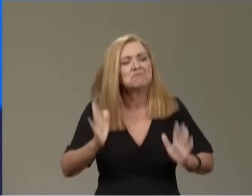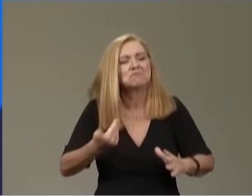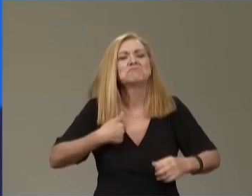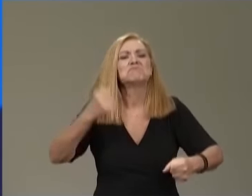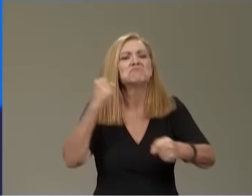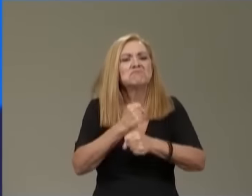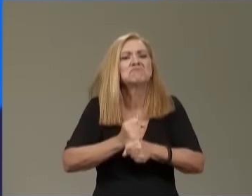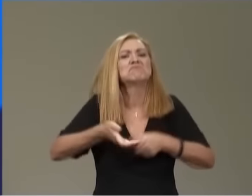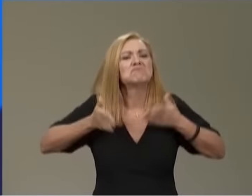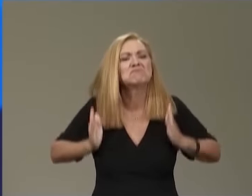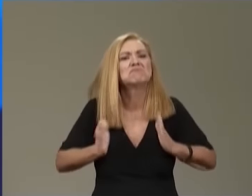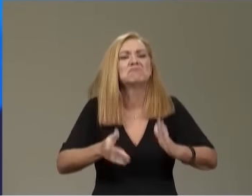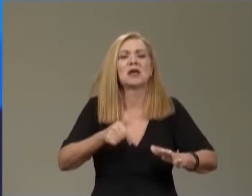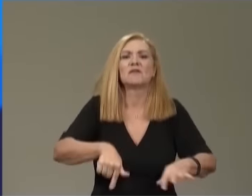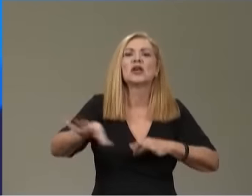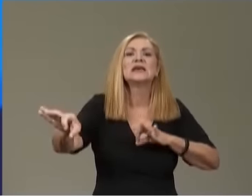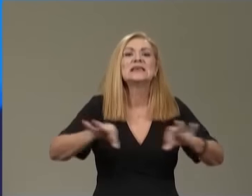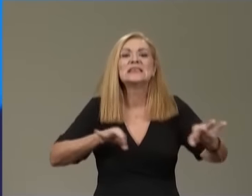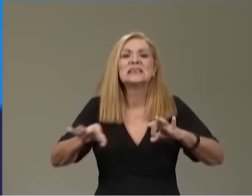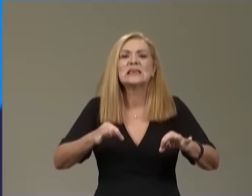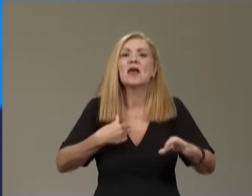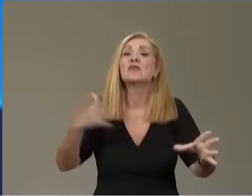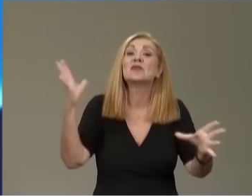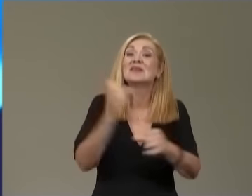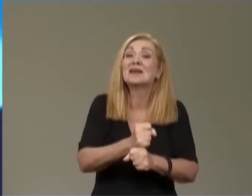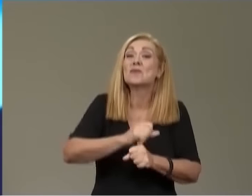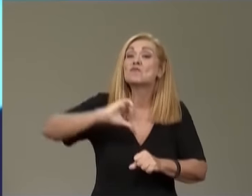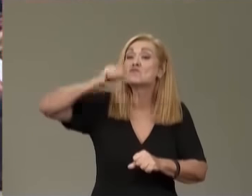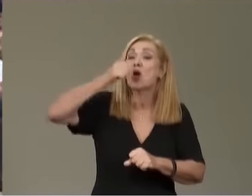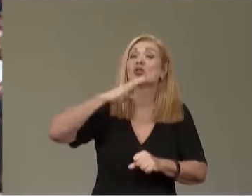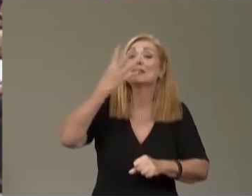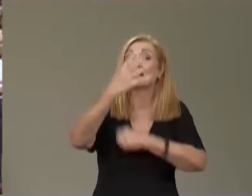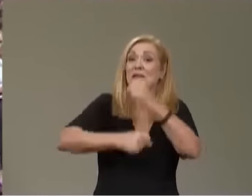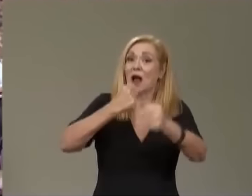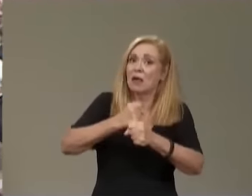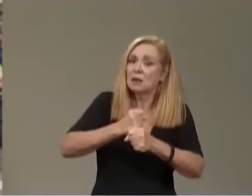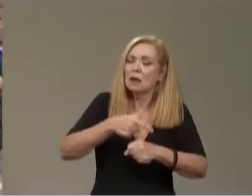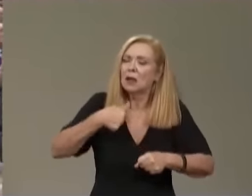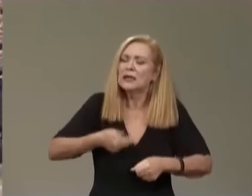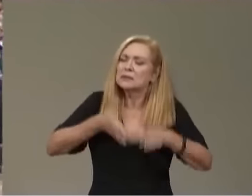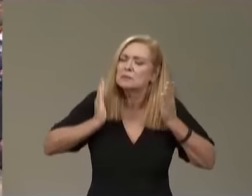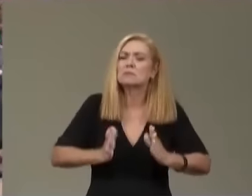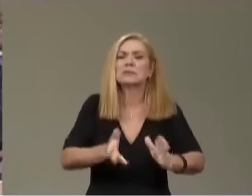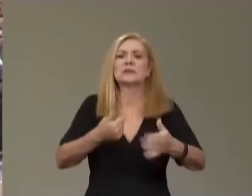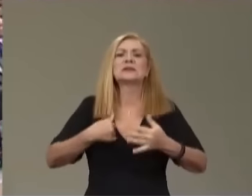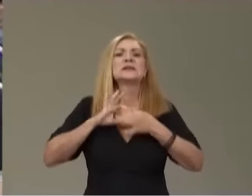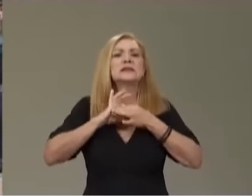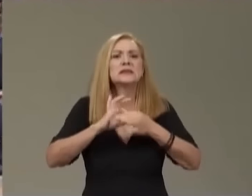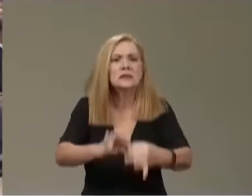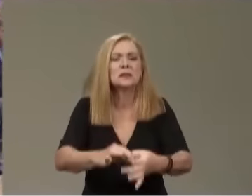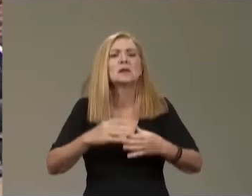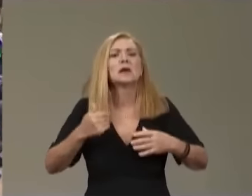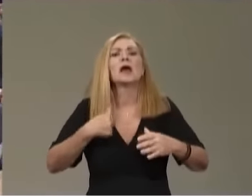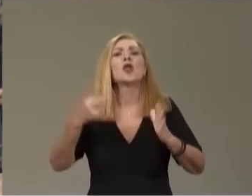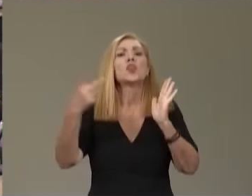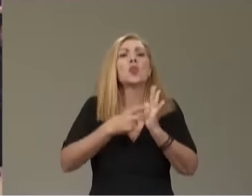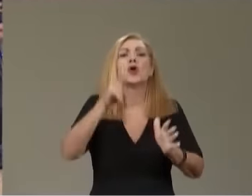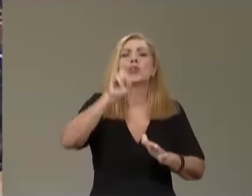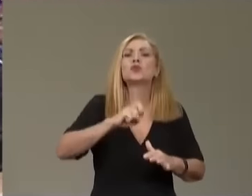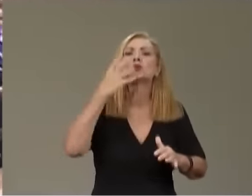θεμελιωμένο στις κατακτήσεις της πρώτης μας τετραετίας, που συνεχίζεται με τα βήματα που κάναμε το